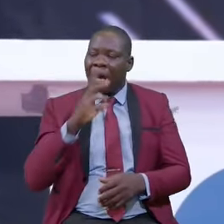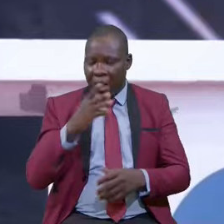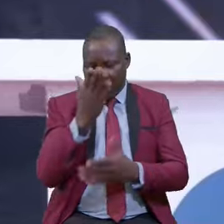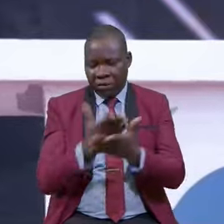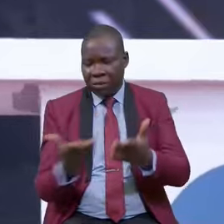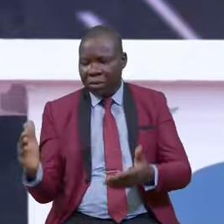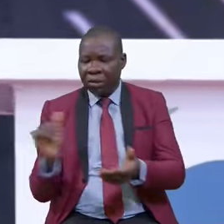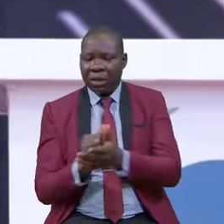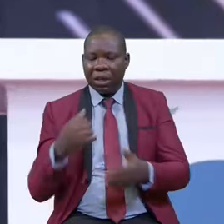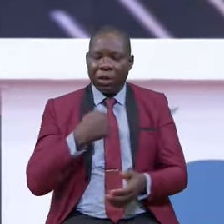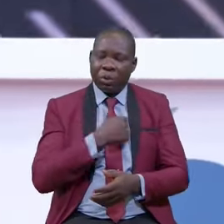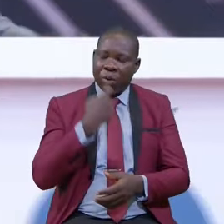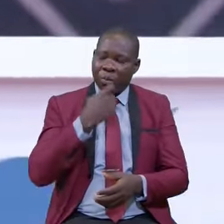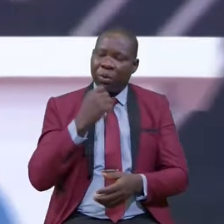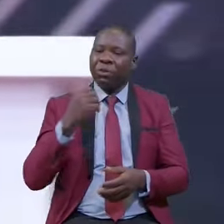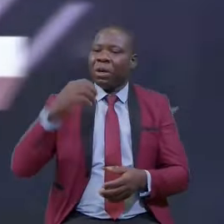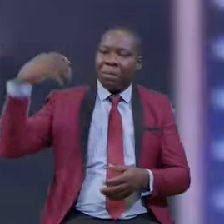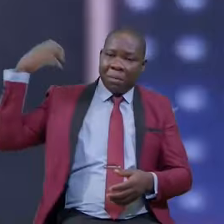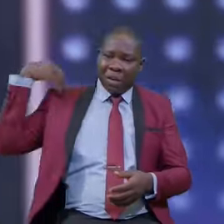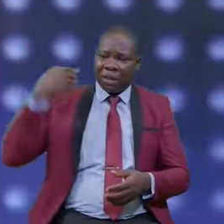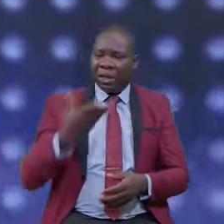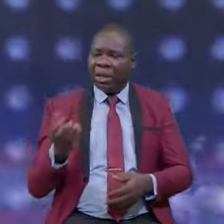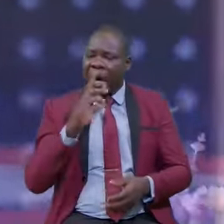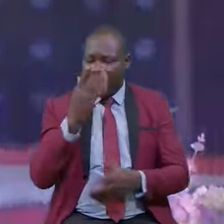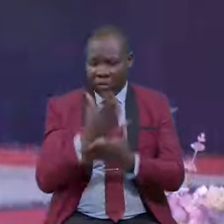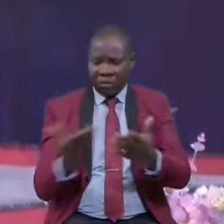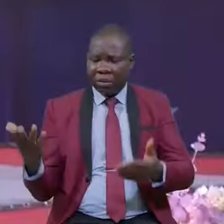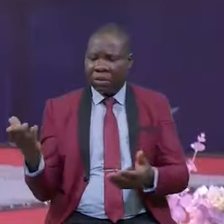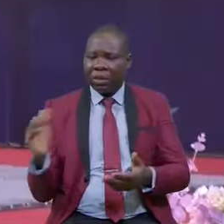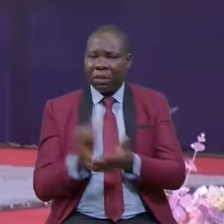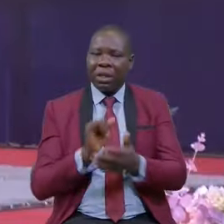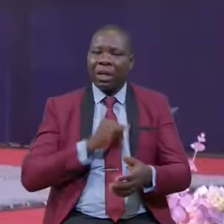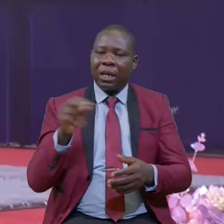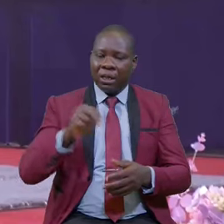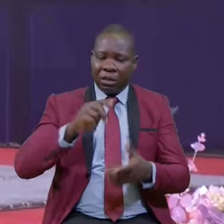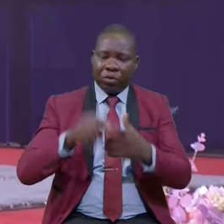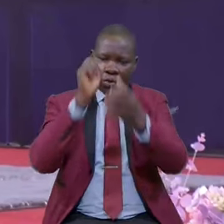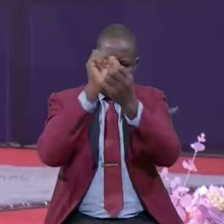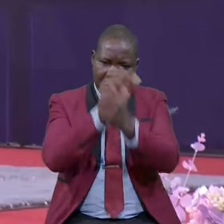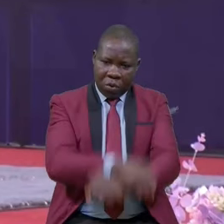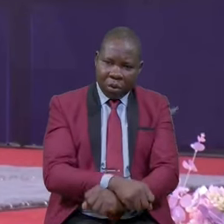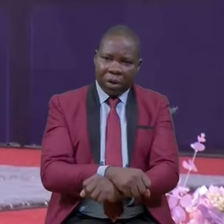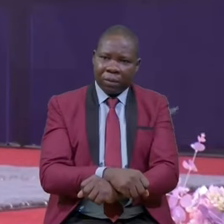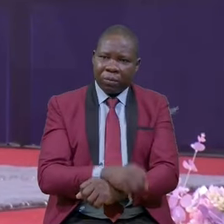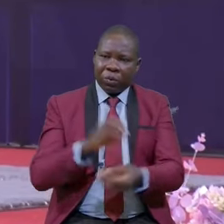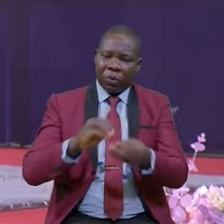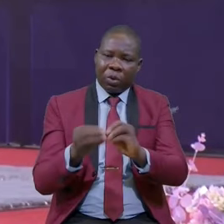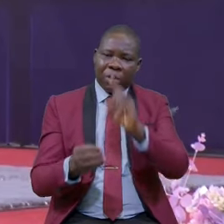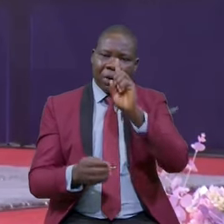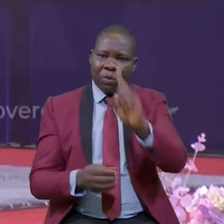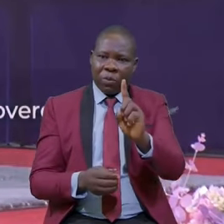choses que je dois vaincre. Il y a certaines choses que je dois vaincre. Premièrement,